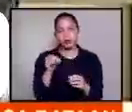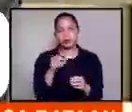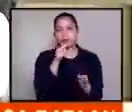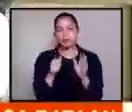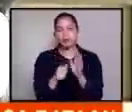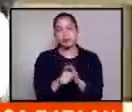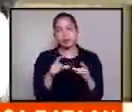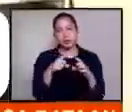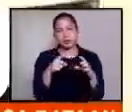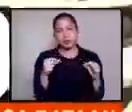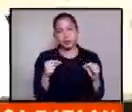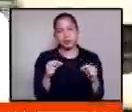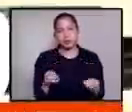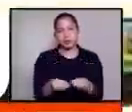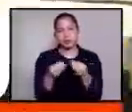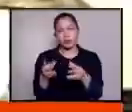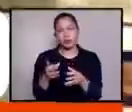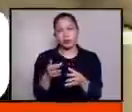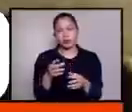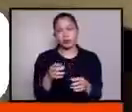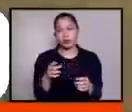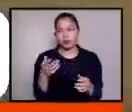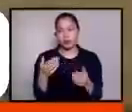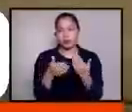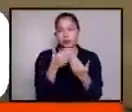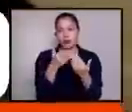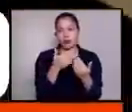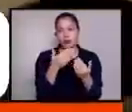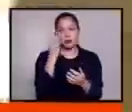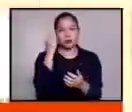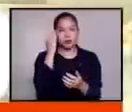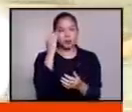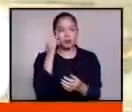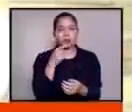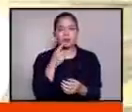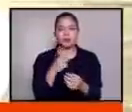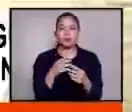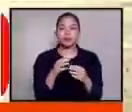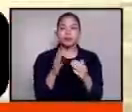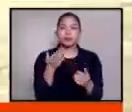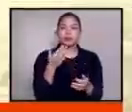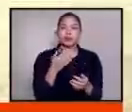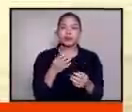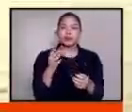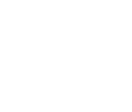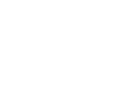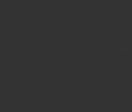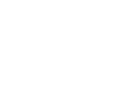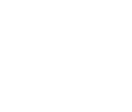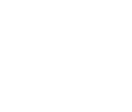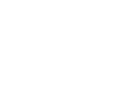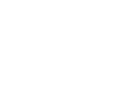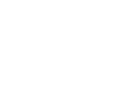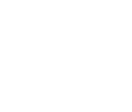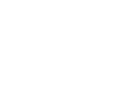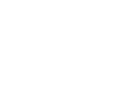na ibinibigay para madaling matrace ang mga tiwaling driver. Umaaksyon, Gerard de la Peña, News 5.